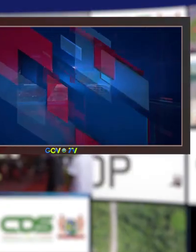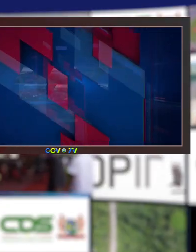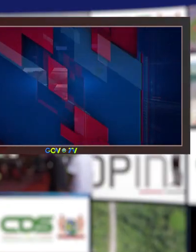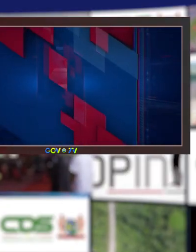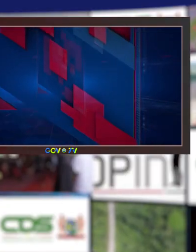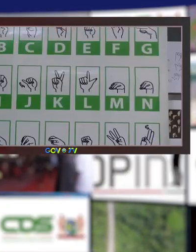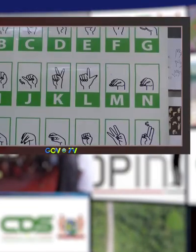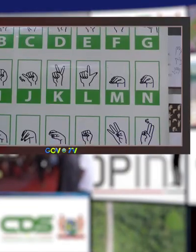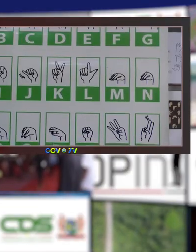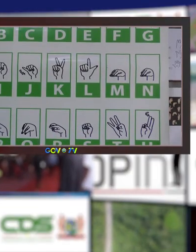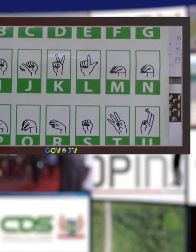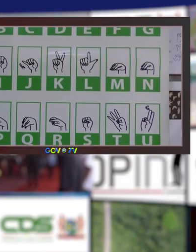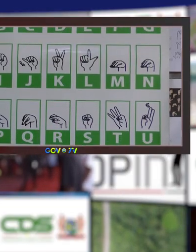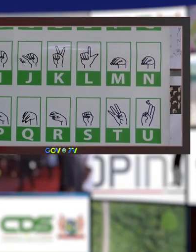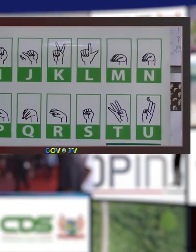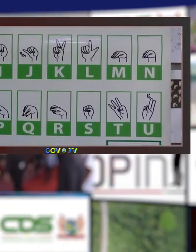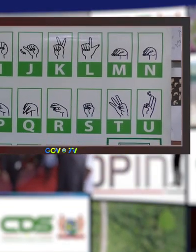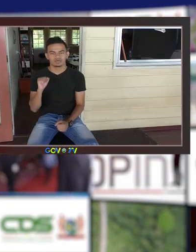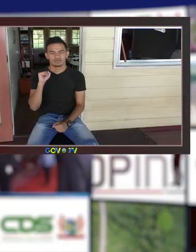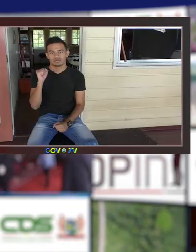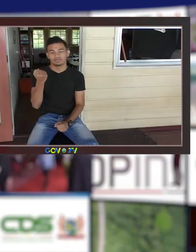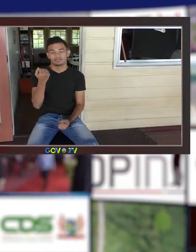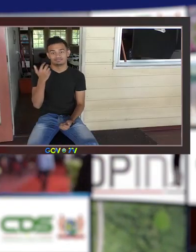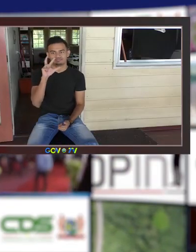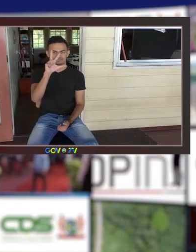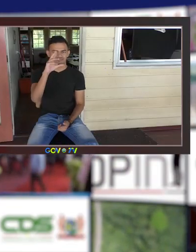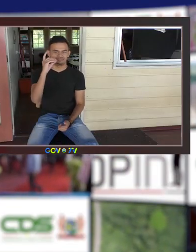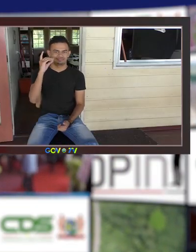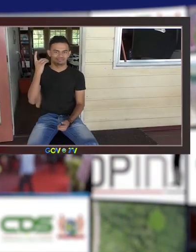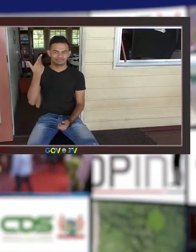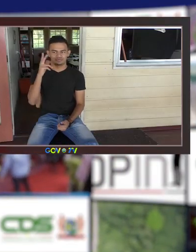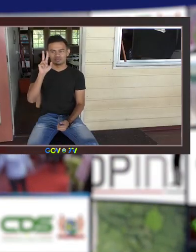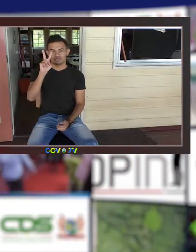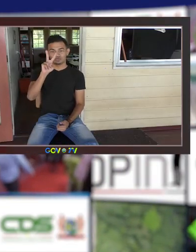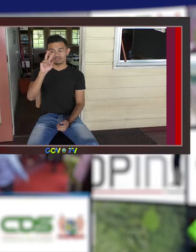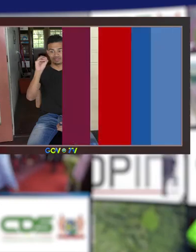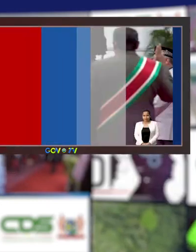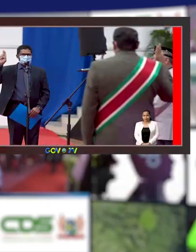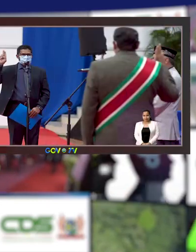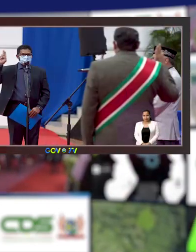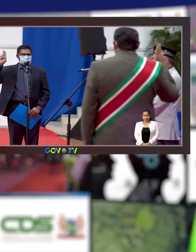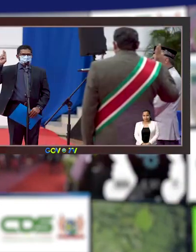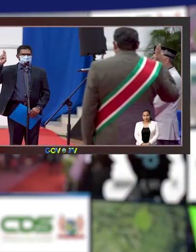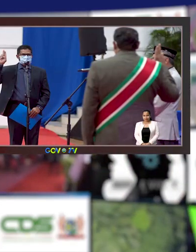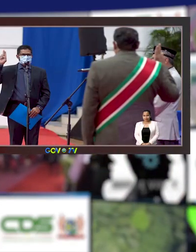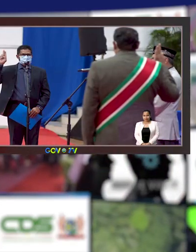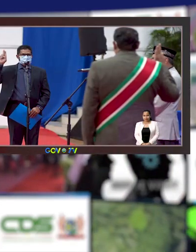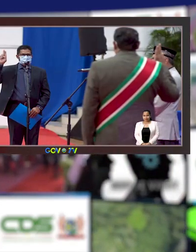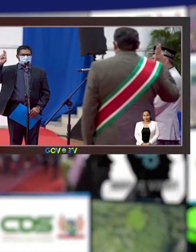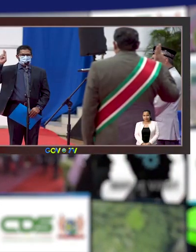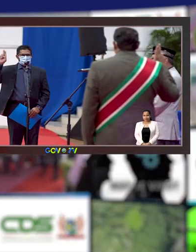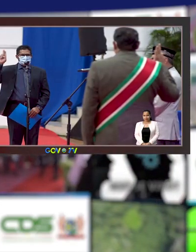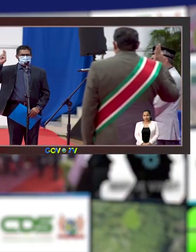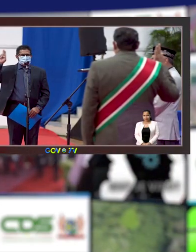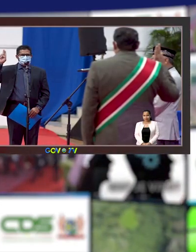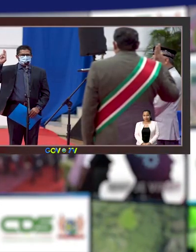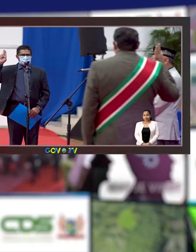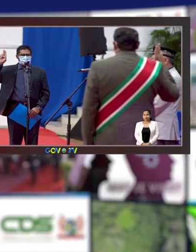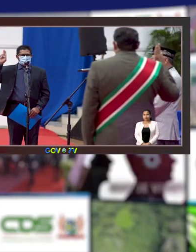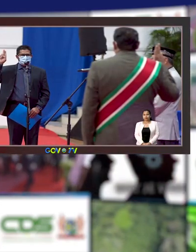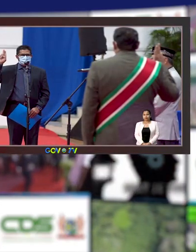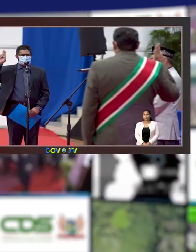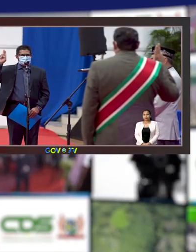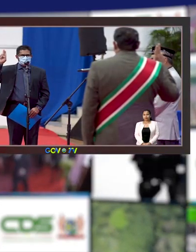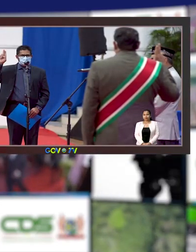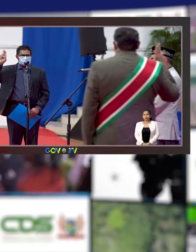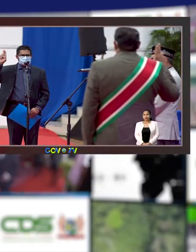Vandaag in Focus. Dove gemeenschap vraagt aandacht voor taal en cultuur. Sjeik Alibak Samerhali geeft leiding aan